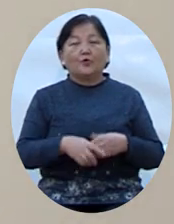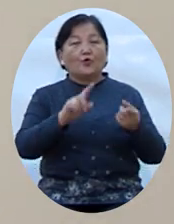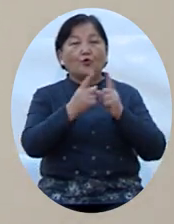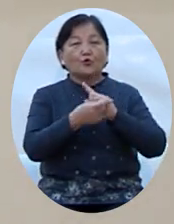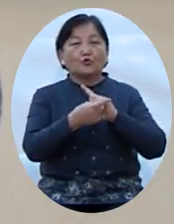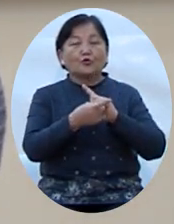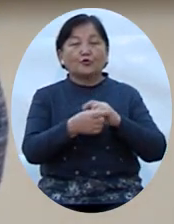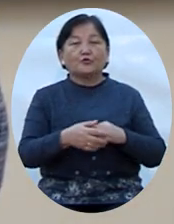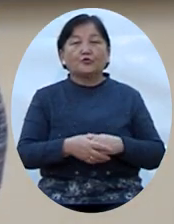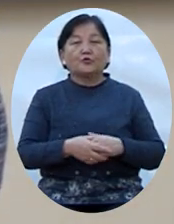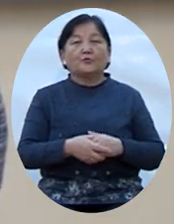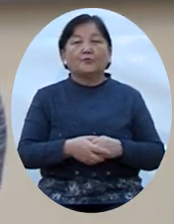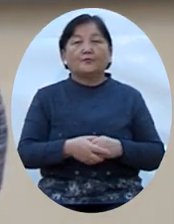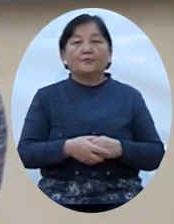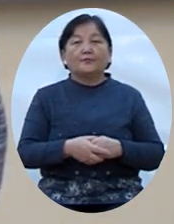өөрчлөгдөж